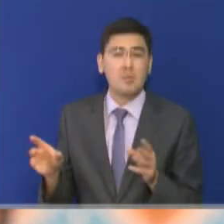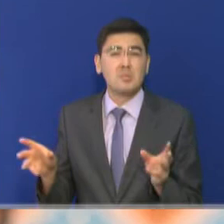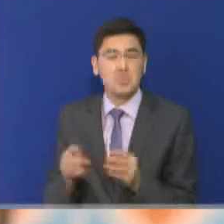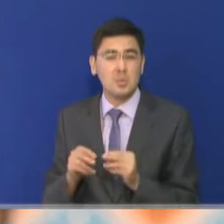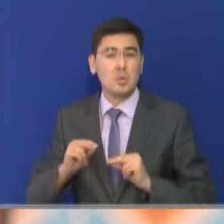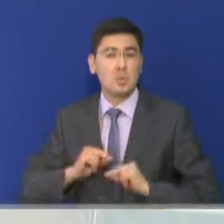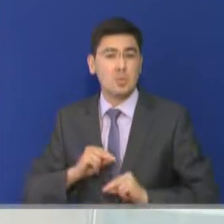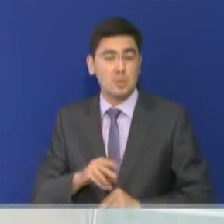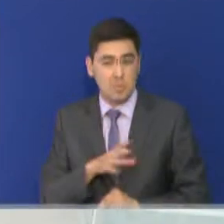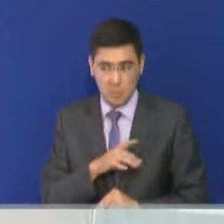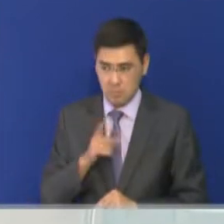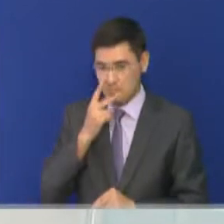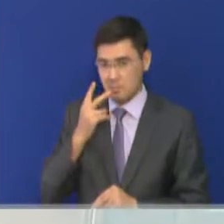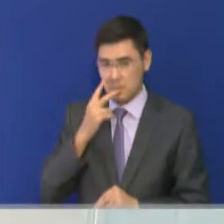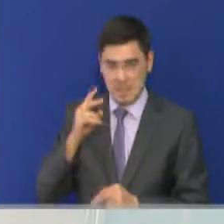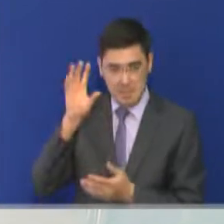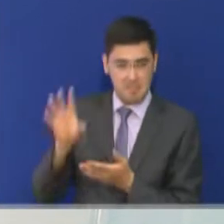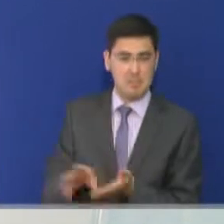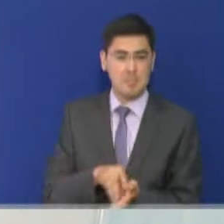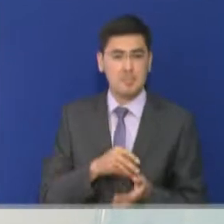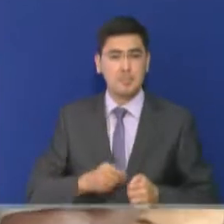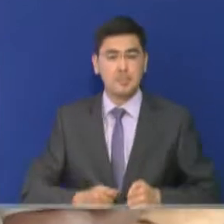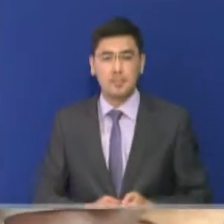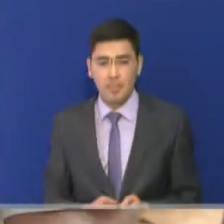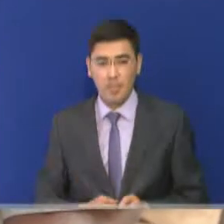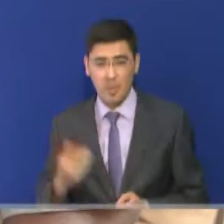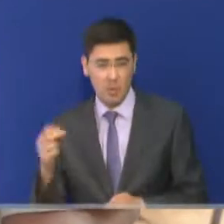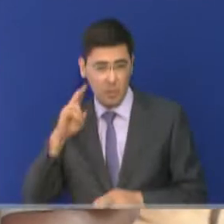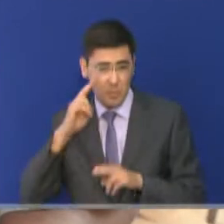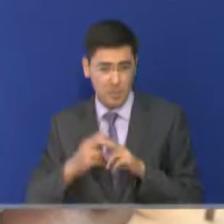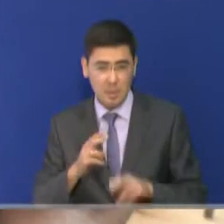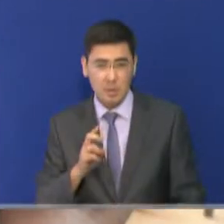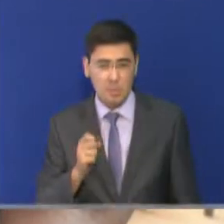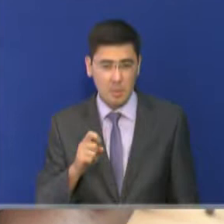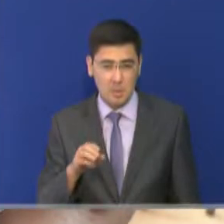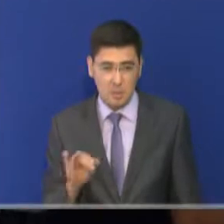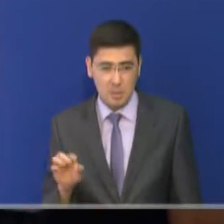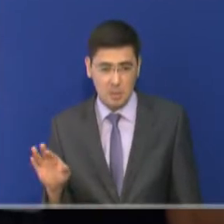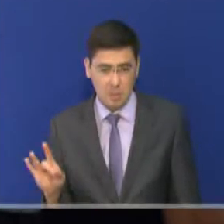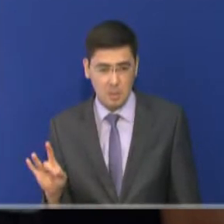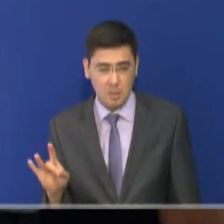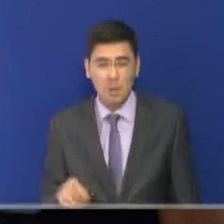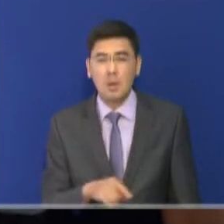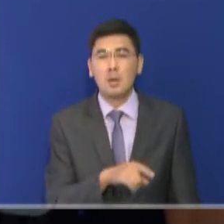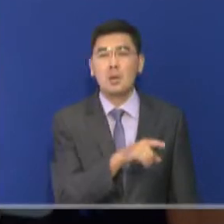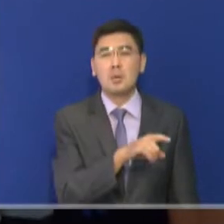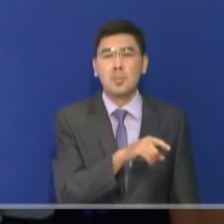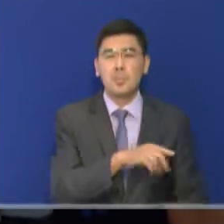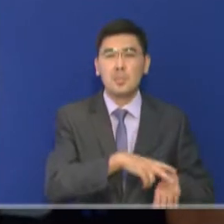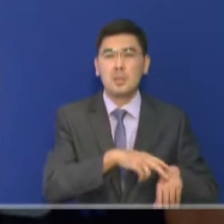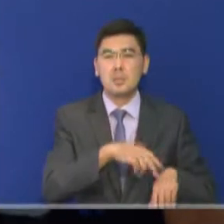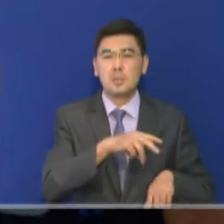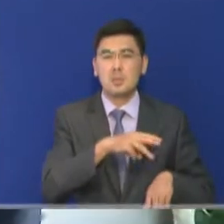үлкен үлгі болған. Шара барысында қайраткер тұлғаның бауыры Бақтияр Есімханұлы полиция басқармасының мұражайына